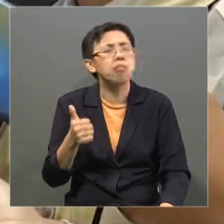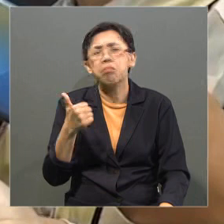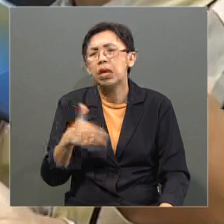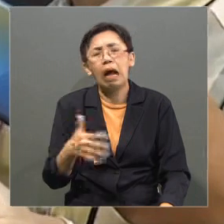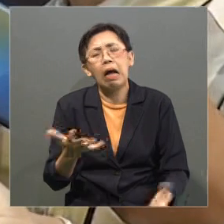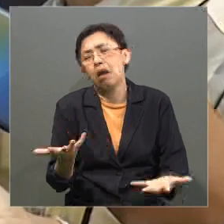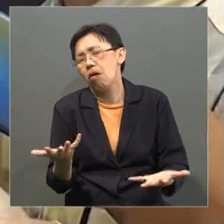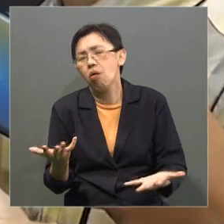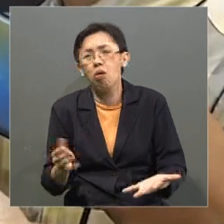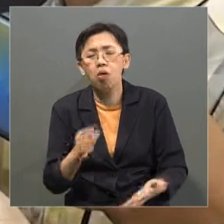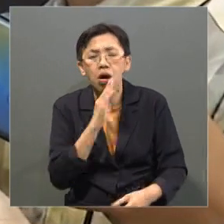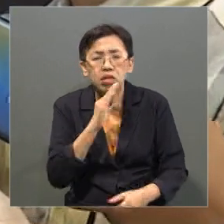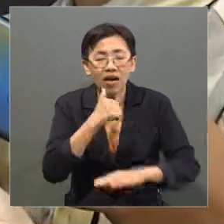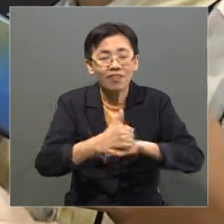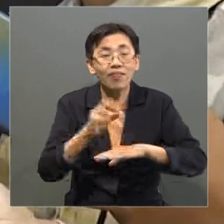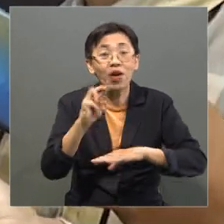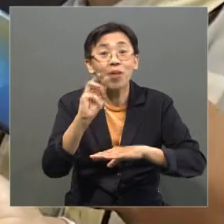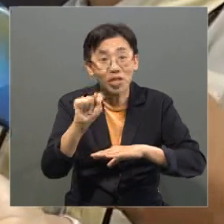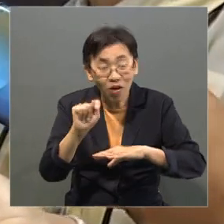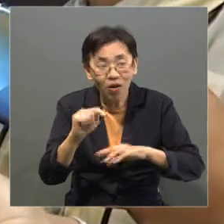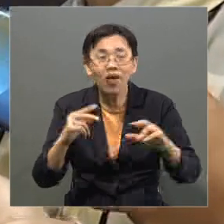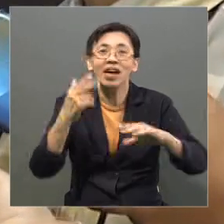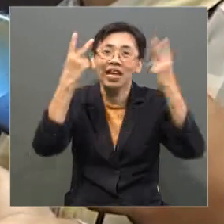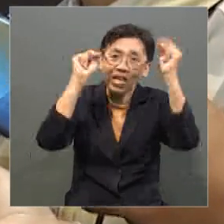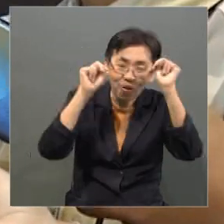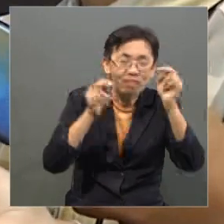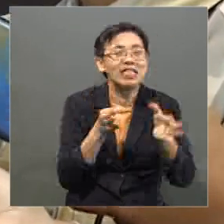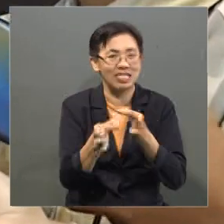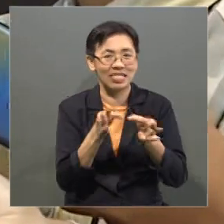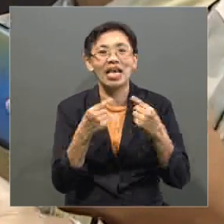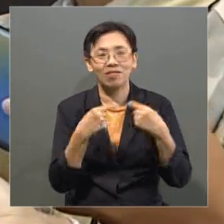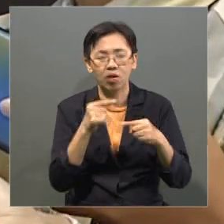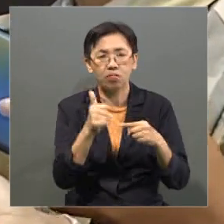ถ้าคุณกล่าวหารัฐมนตรีทั้งหลายนายกรัฐมนตรีเขาชี้แจงได้แต่คุณกล่าว